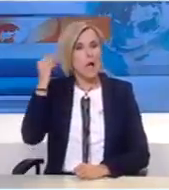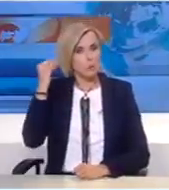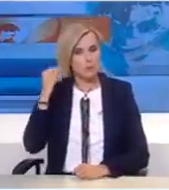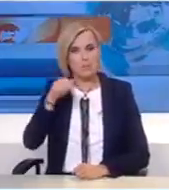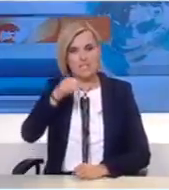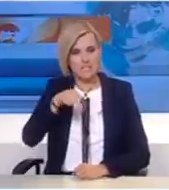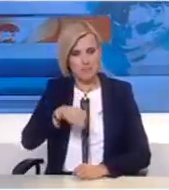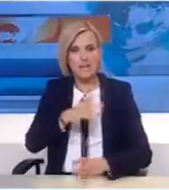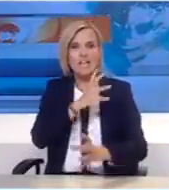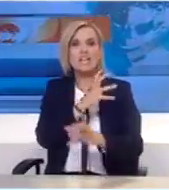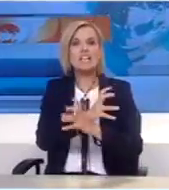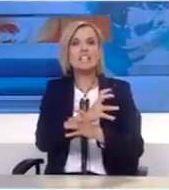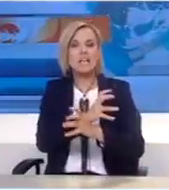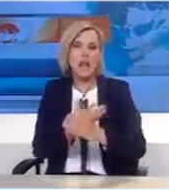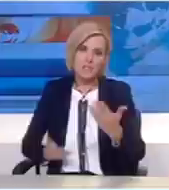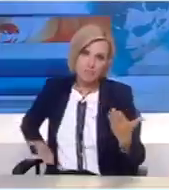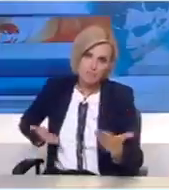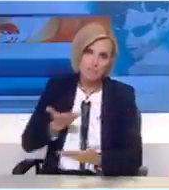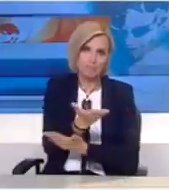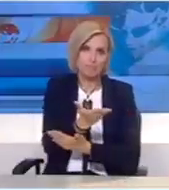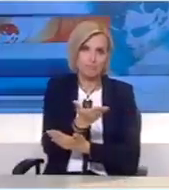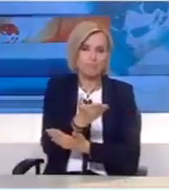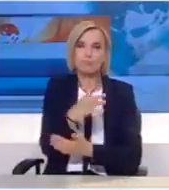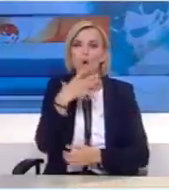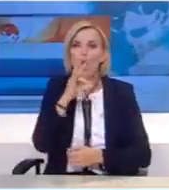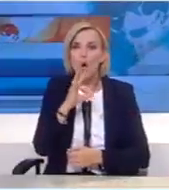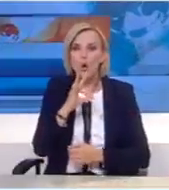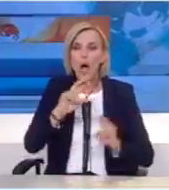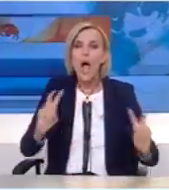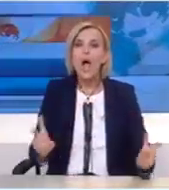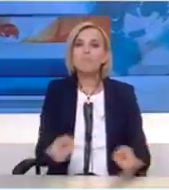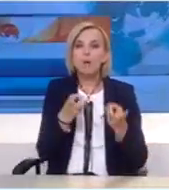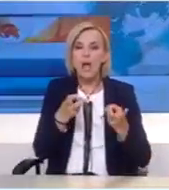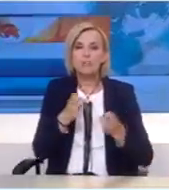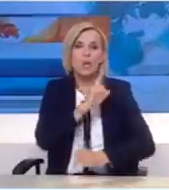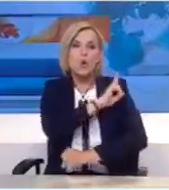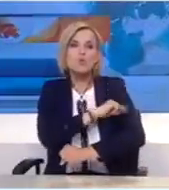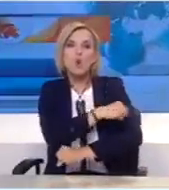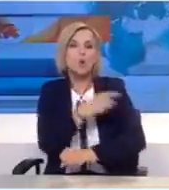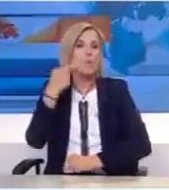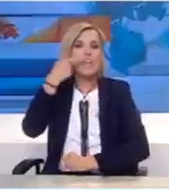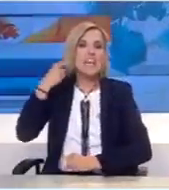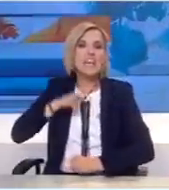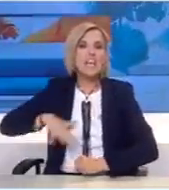ανώνυμη καταγγελία περί απόκρυψης κρουσμάτων στο νοσοκομείο Νίκαιας. Μπορείτε να μας πείτε τι ακριβώς έχει συμβεί?